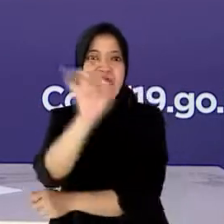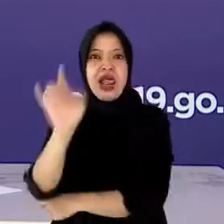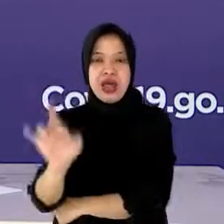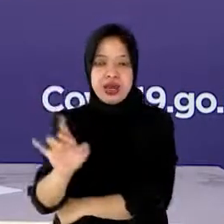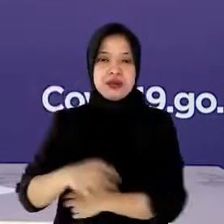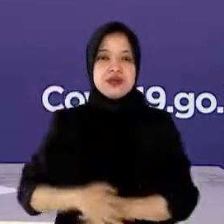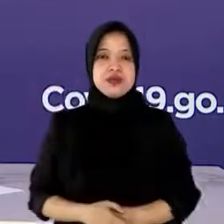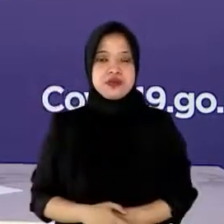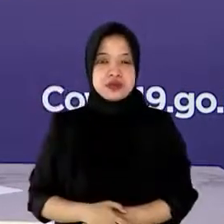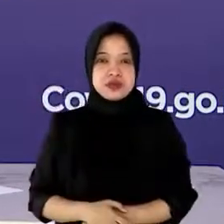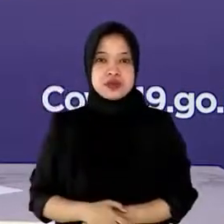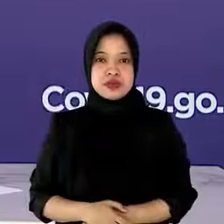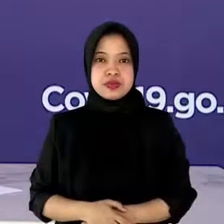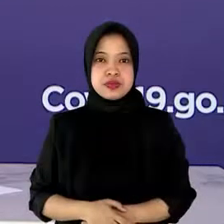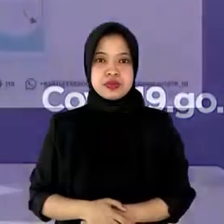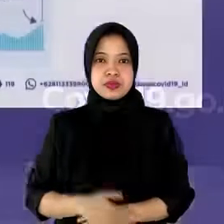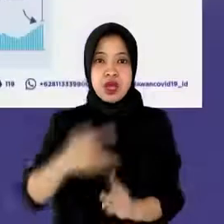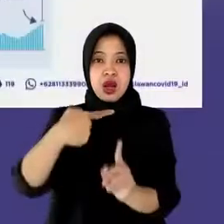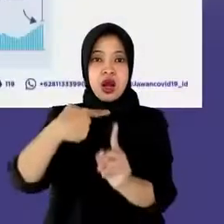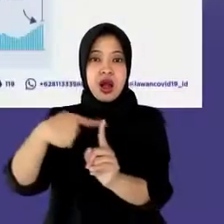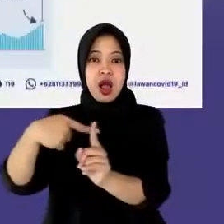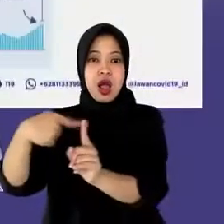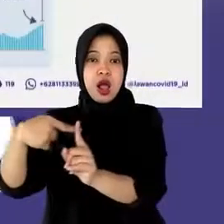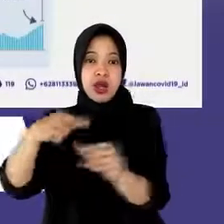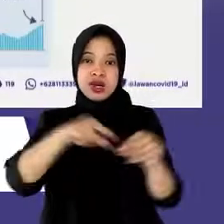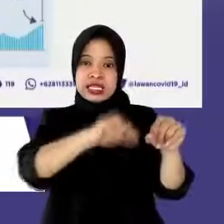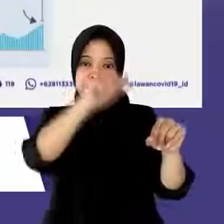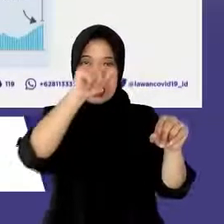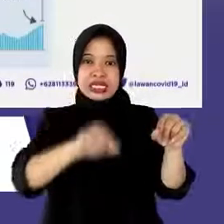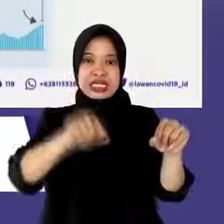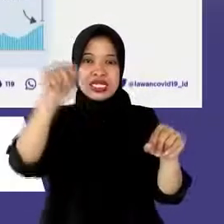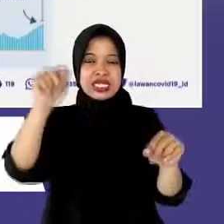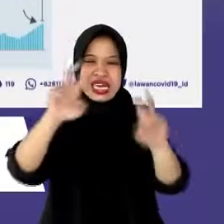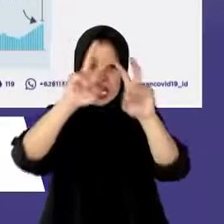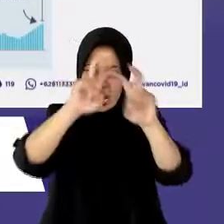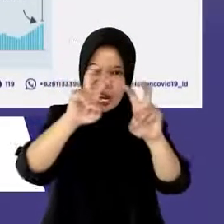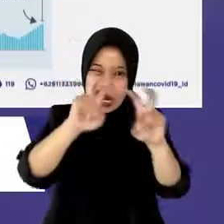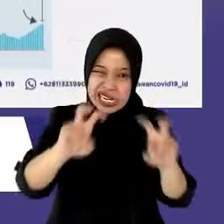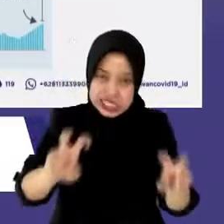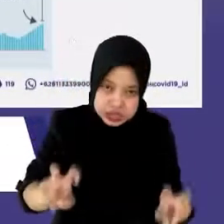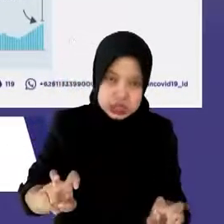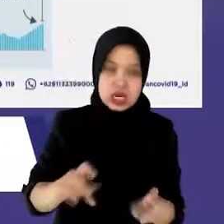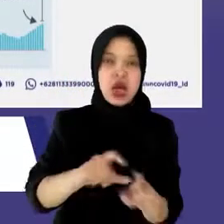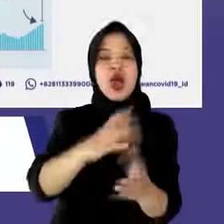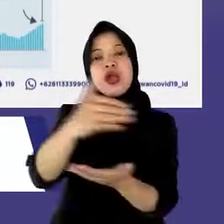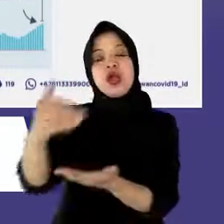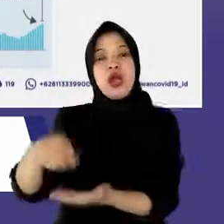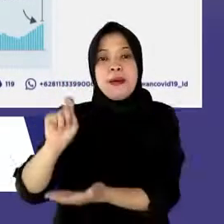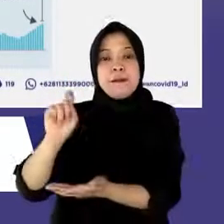lain-lain angka-angka statistik tersebut dianalisis sedemikian rupa dari data yang ada di lapangan